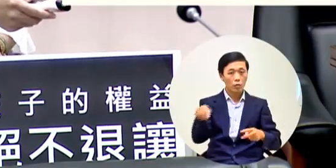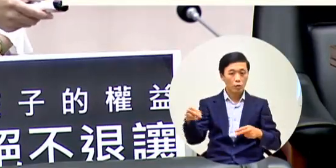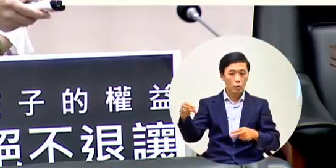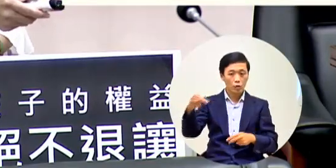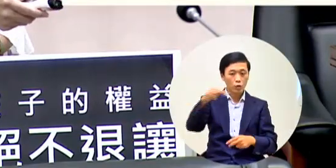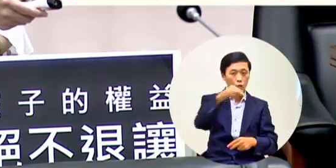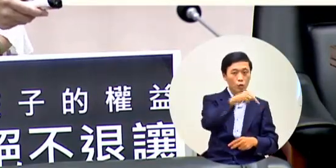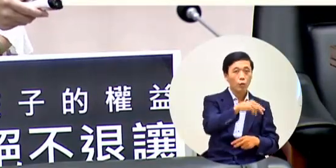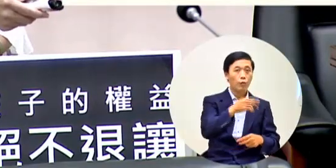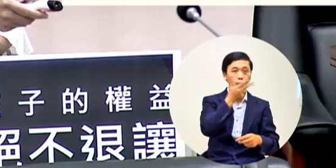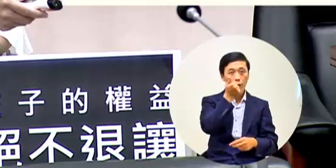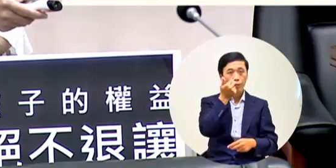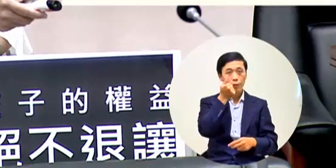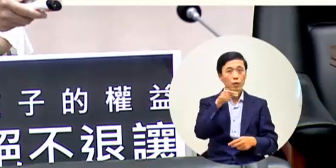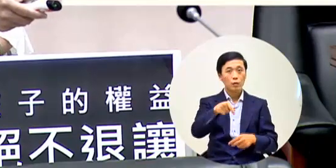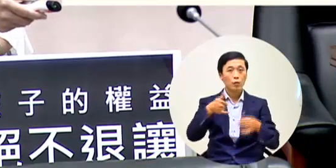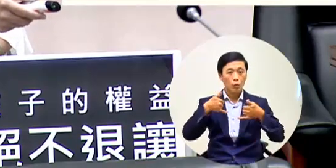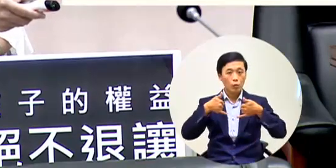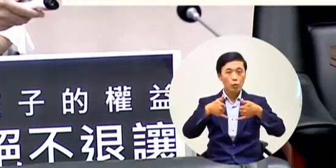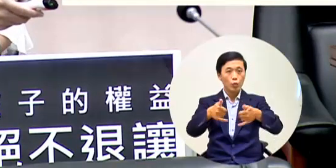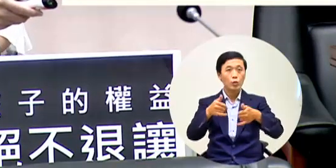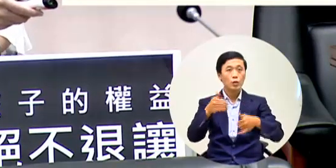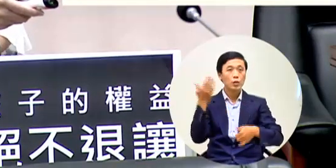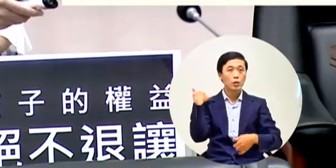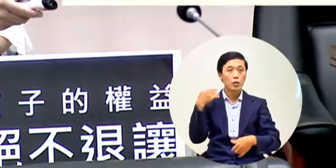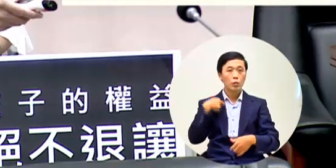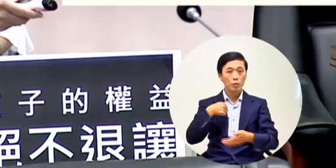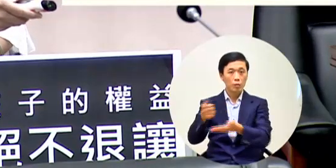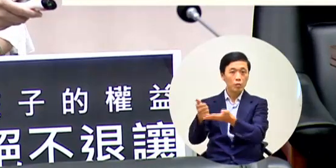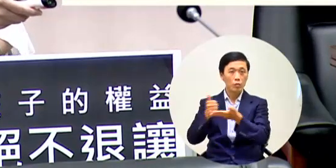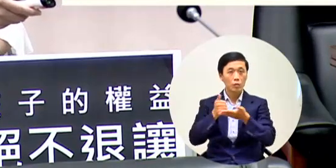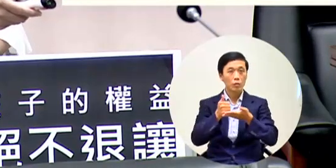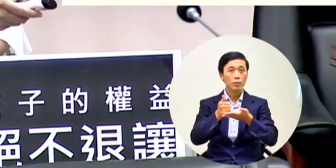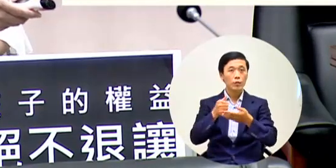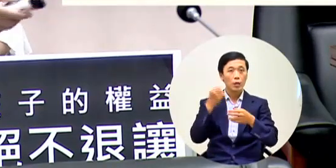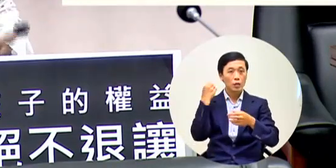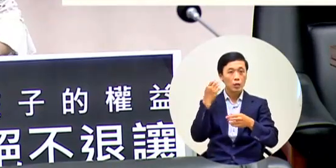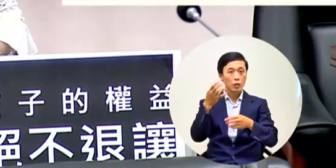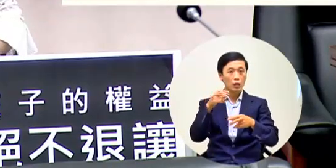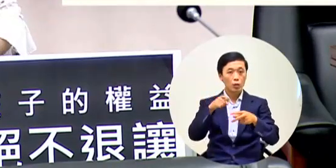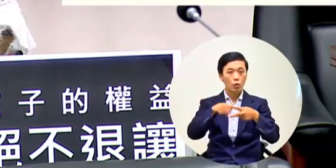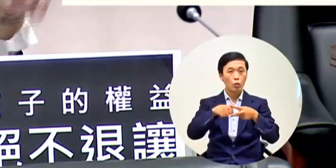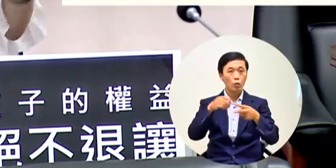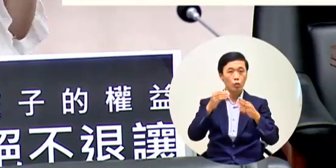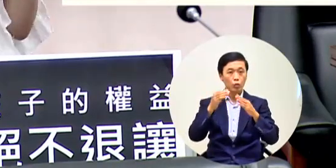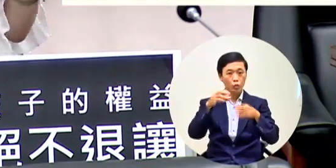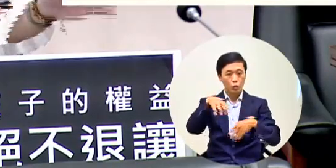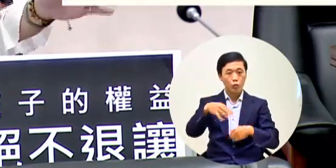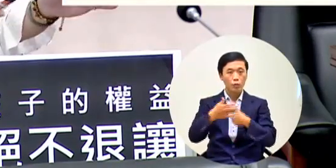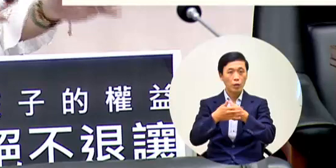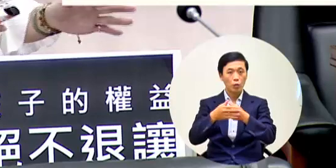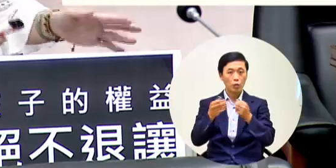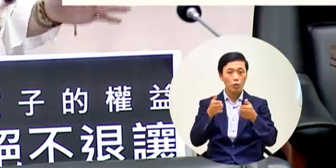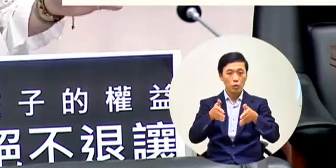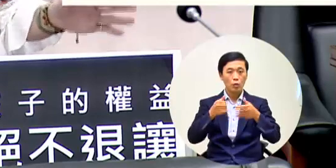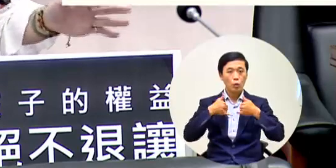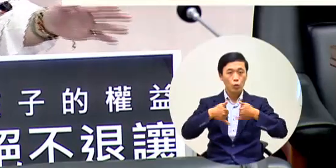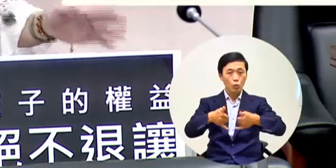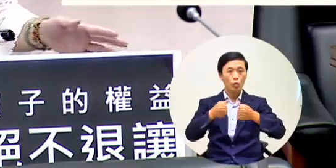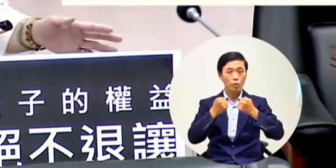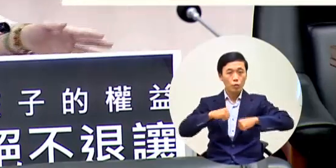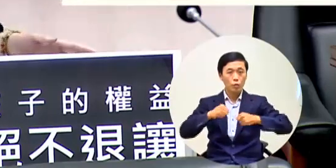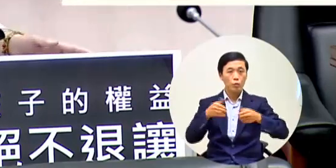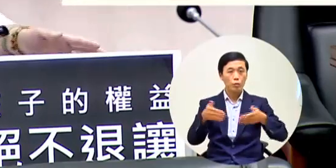学校在这边哈，那通行，那因为这条路，那时我们也请新工处做扩宽了。那这个案子